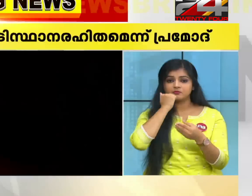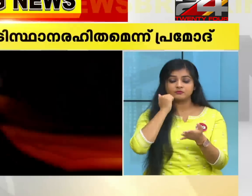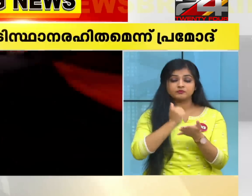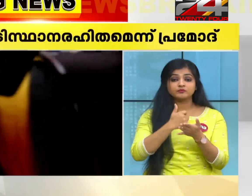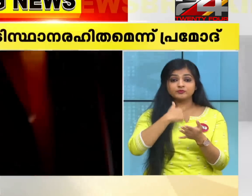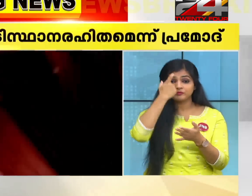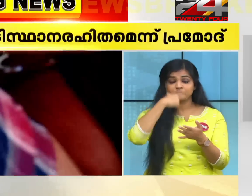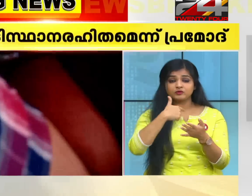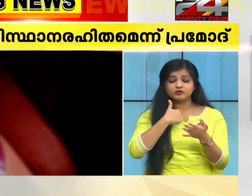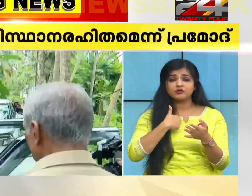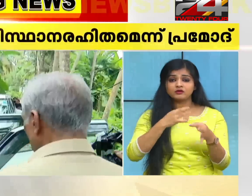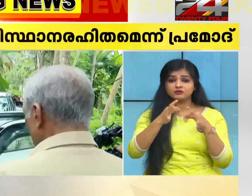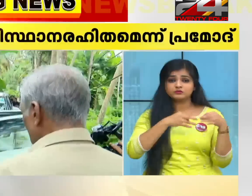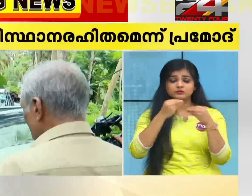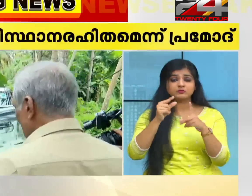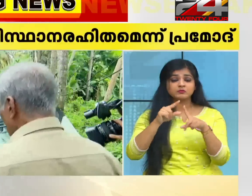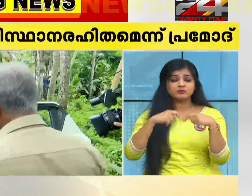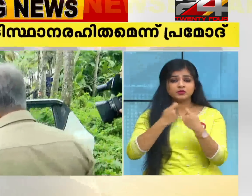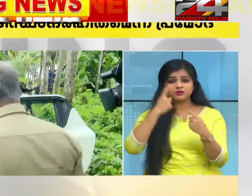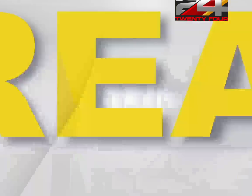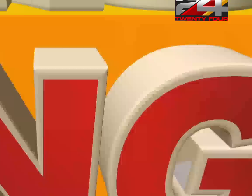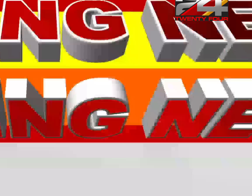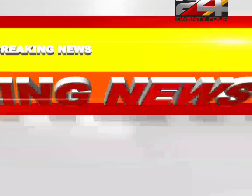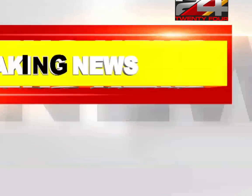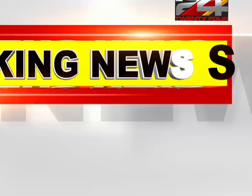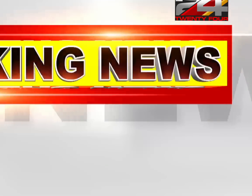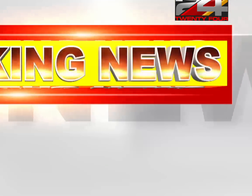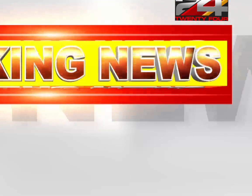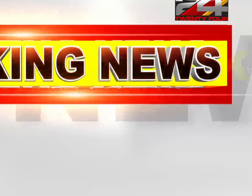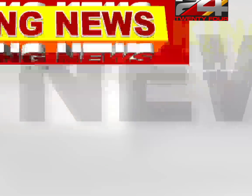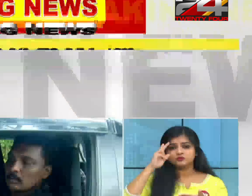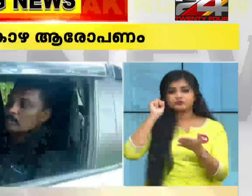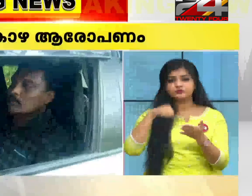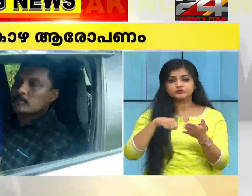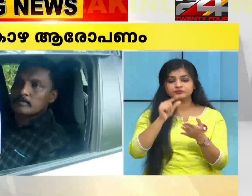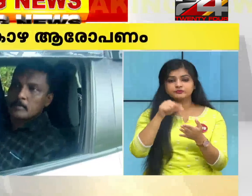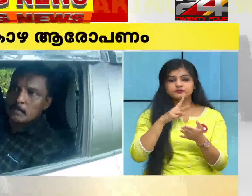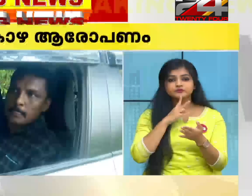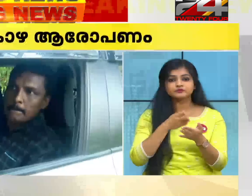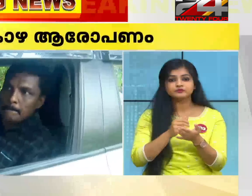ഉൾക്കൊള്ളാൻ പാർട്ടി തയ്യാറായിട്ടില്ല, പാർട്ടി തെറ്റിദ്ധരിക്കപ്പെട്ടോ എന്നുള്ളൊരു സംശയമാണ് തനിക്കുള്ളത്.